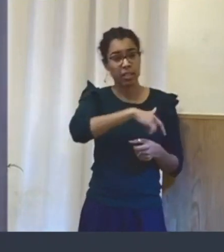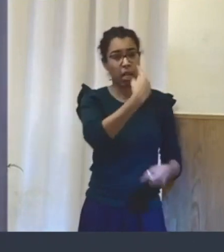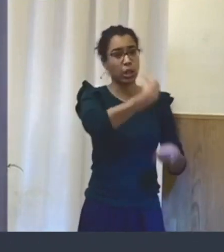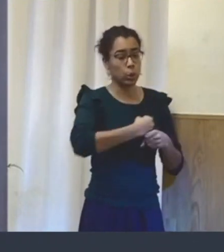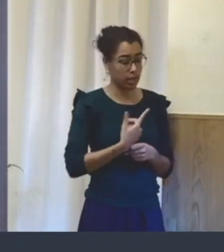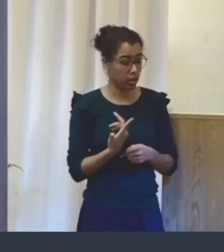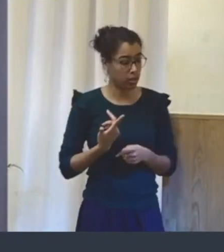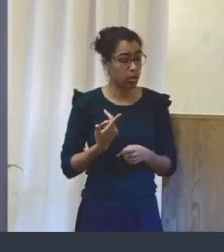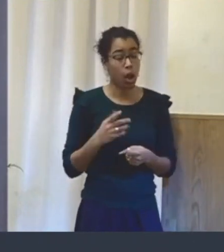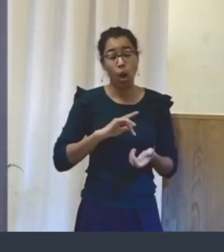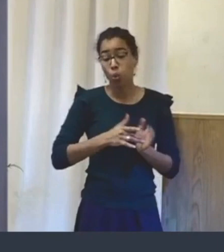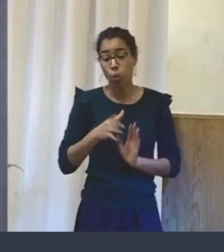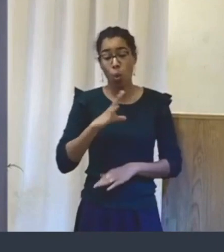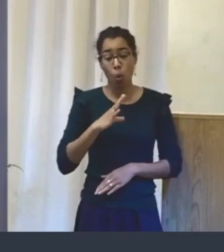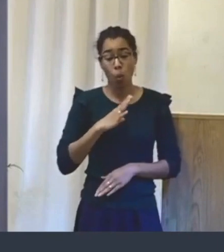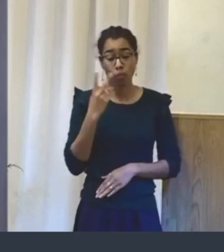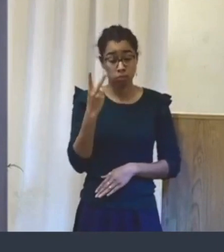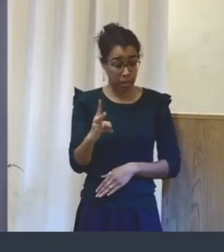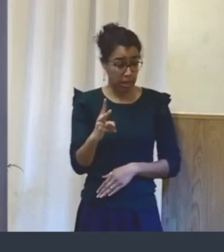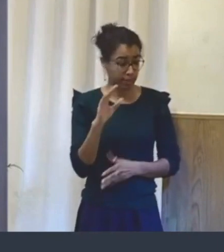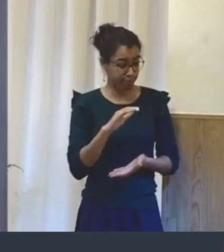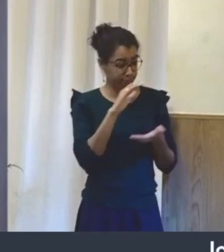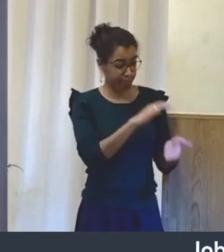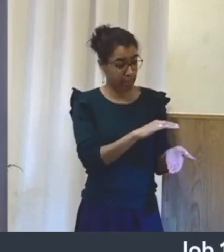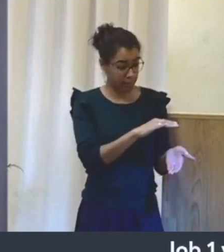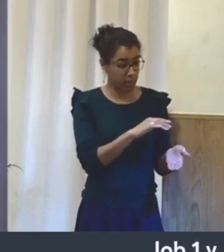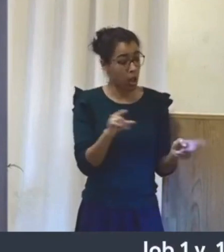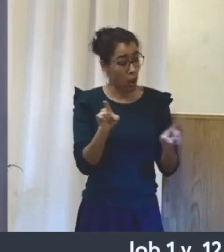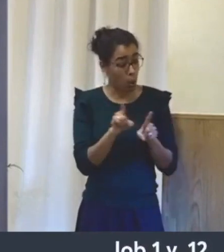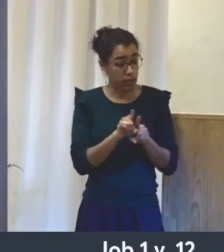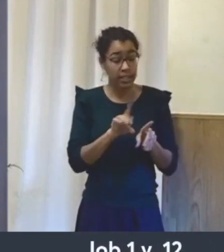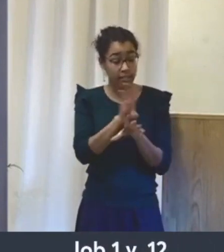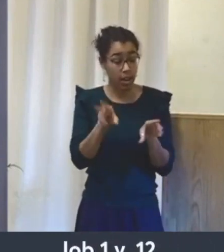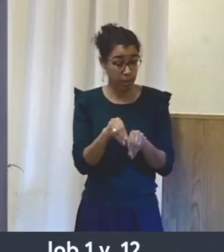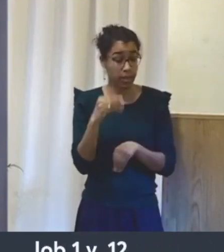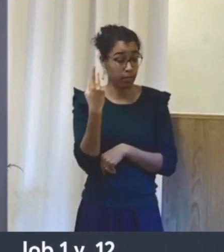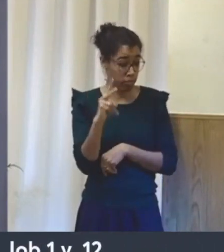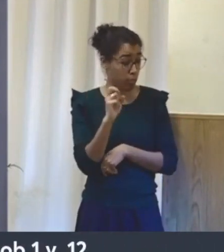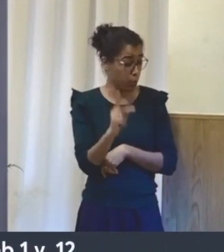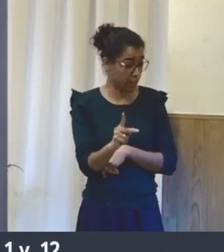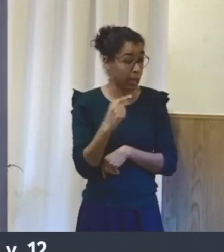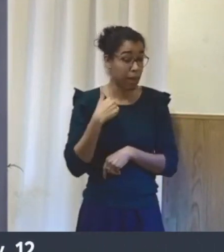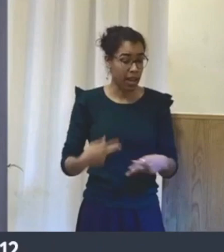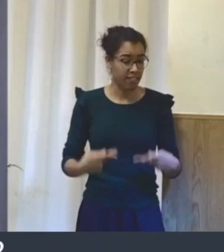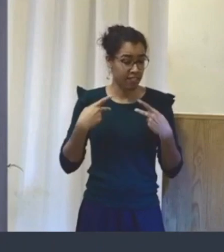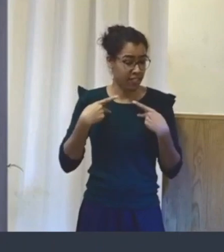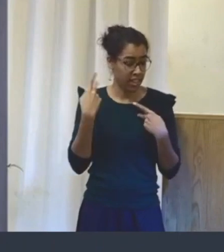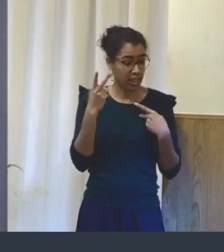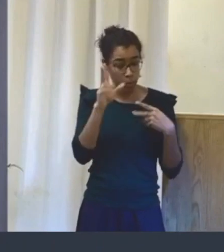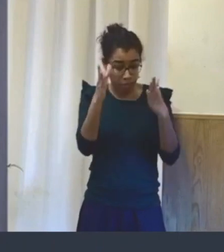Tous ses biens sont en ton pouvoir, ainsi que les tiens, mais ne porte pas la main sur